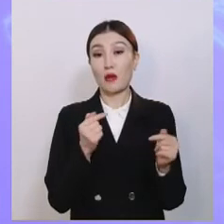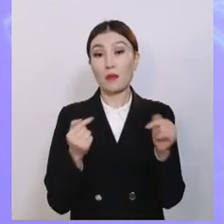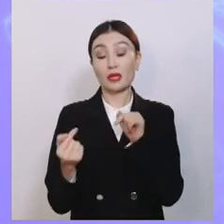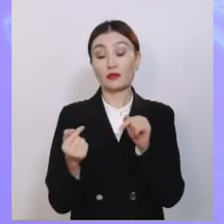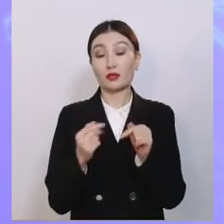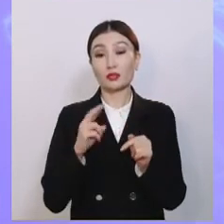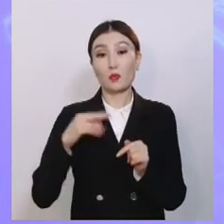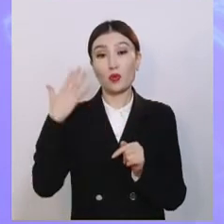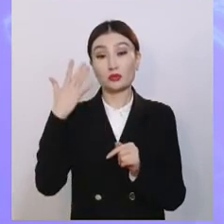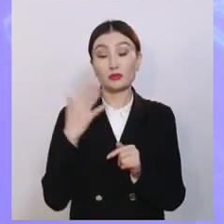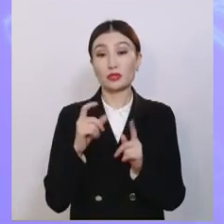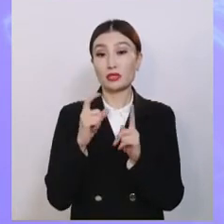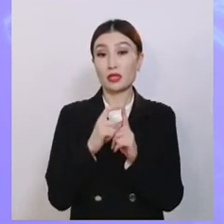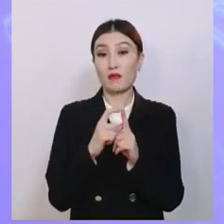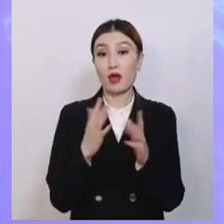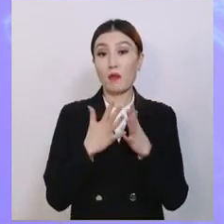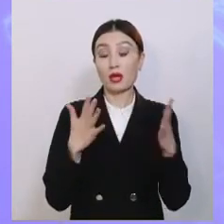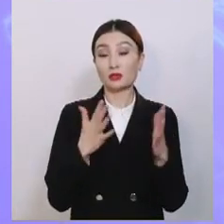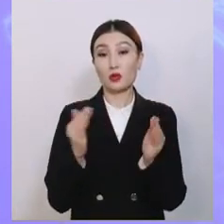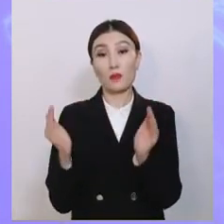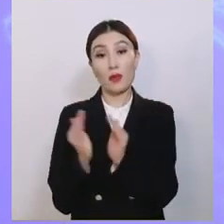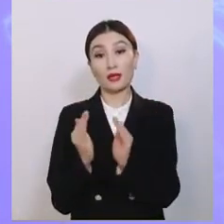слова «большой», «маленький».